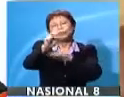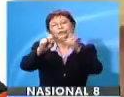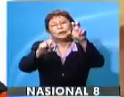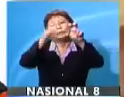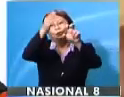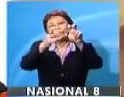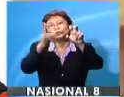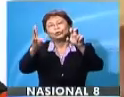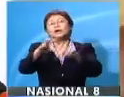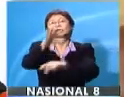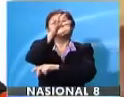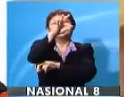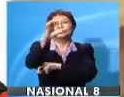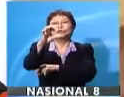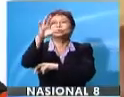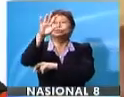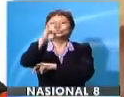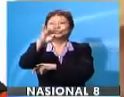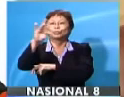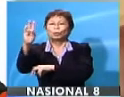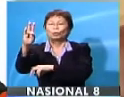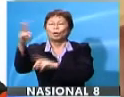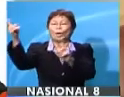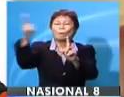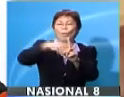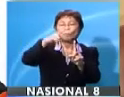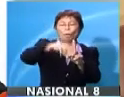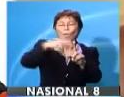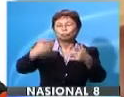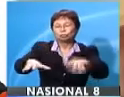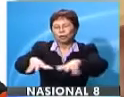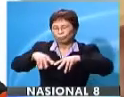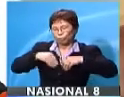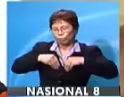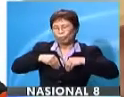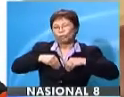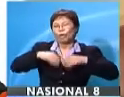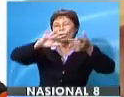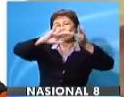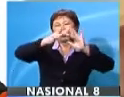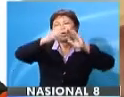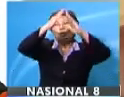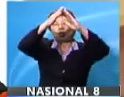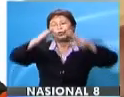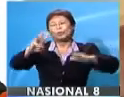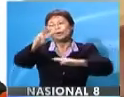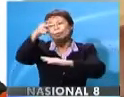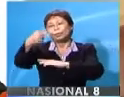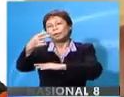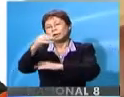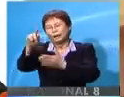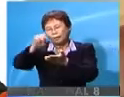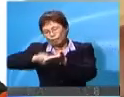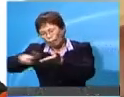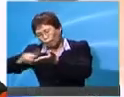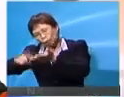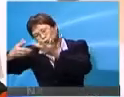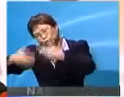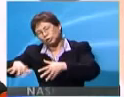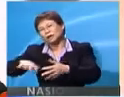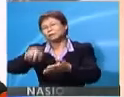lalu. Sebanyak 977 permohonan telah diterima melalui portal Rumah WIB dan penapisan telah